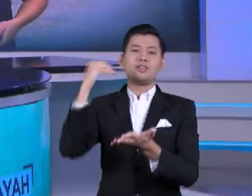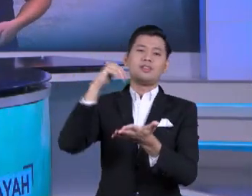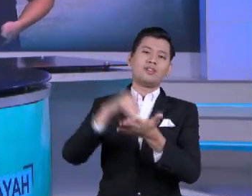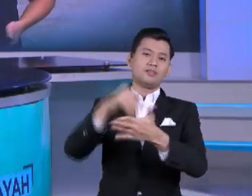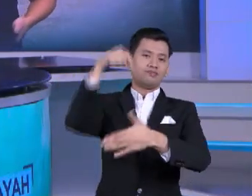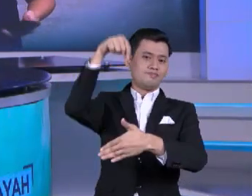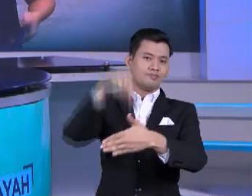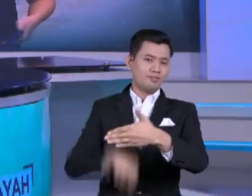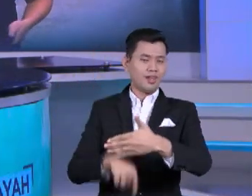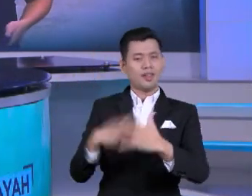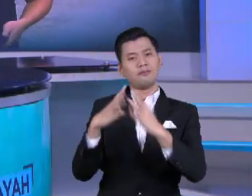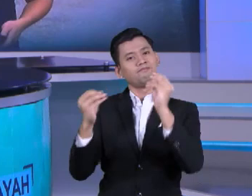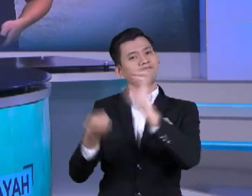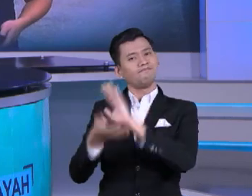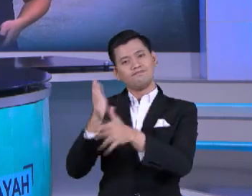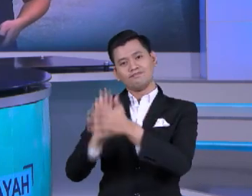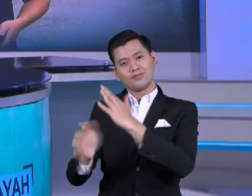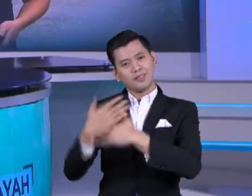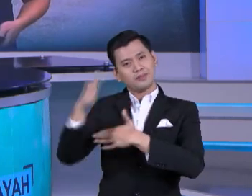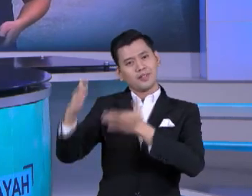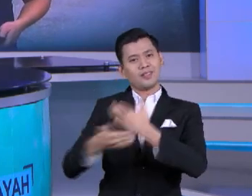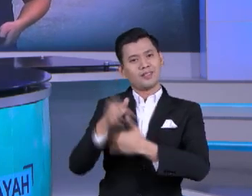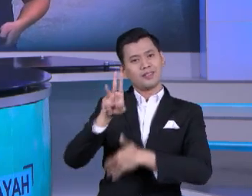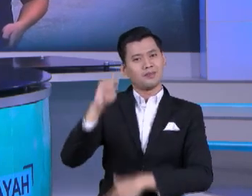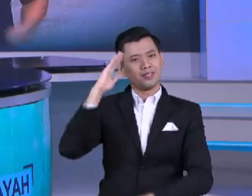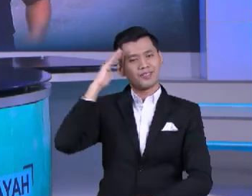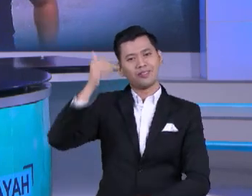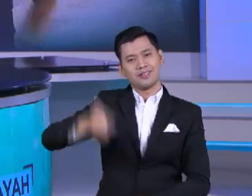RTM jadi itu saja kembali ke angkasa Puri Assalamualaikum dan salam Malaysia Madani